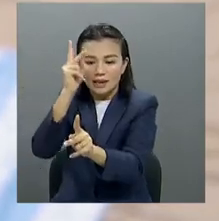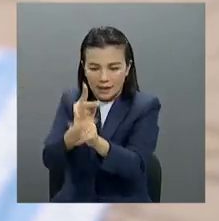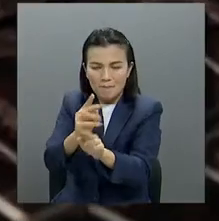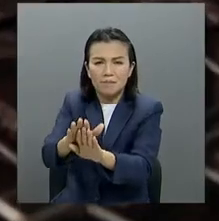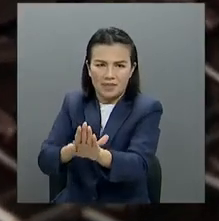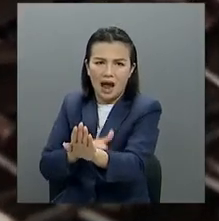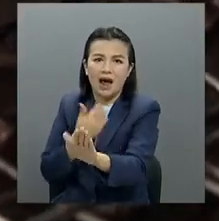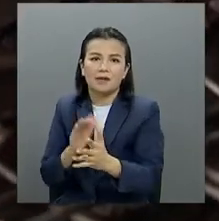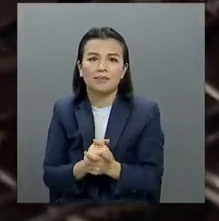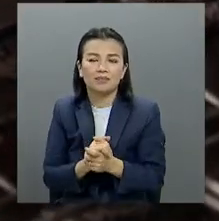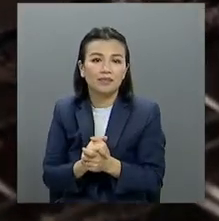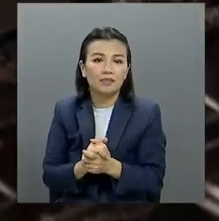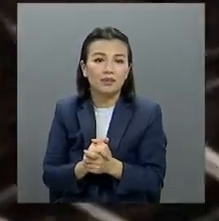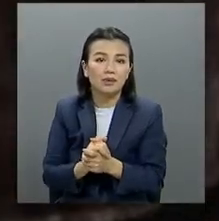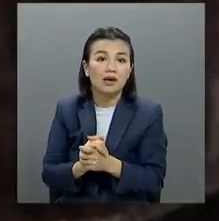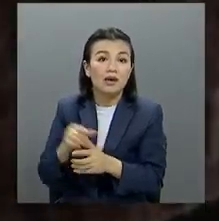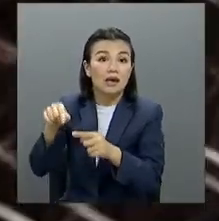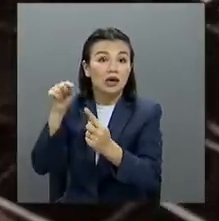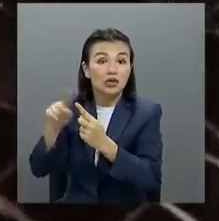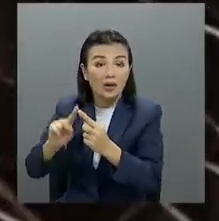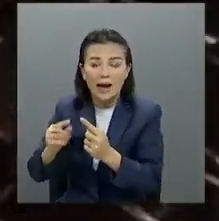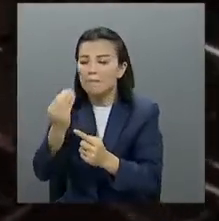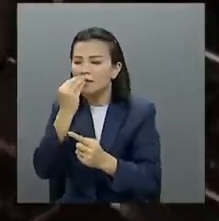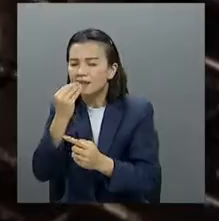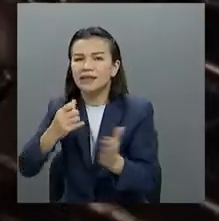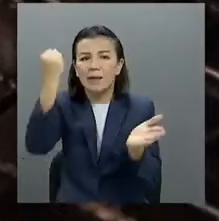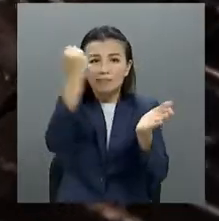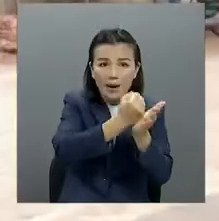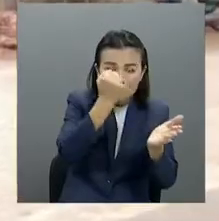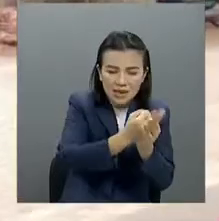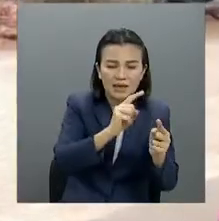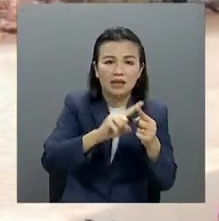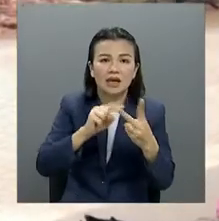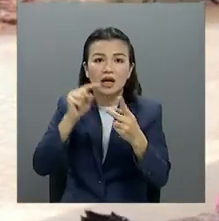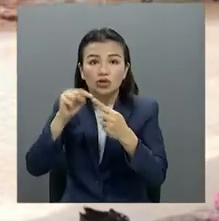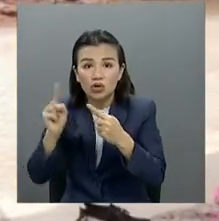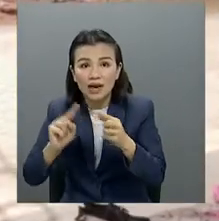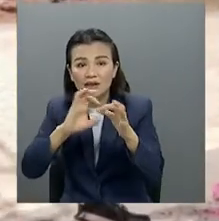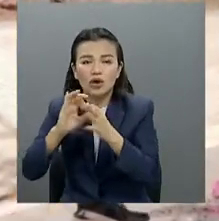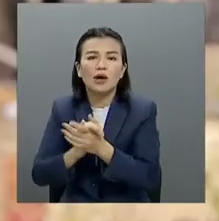มกินกับอาหารประเภทน้ำพริกขนมจีนน้ำเงี้ยวและยอผักกาด